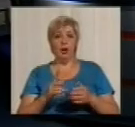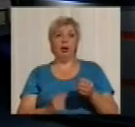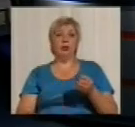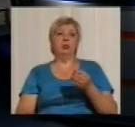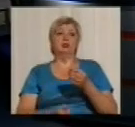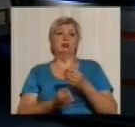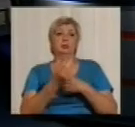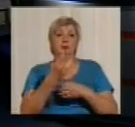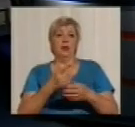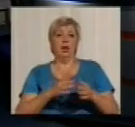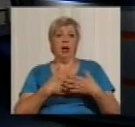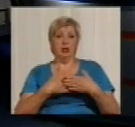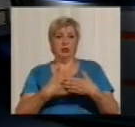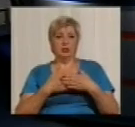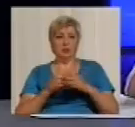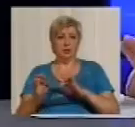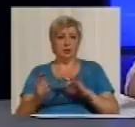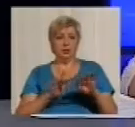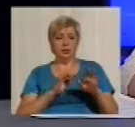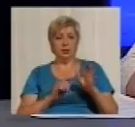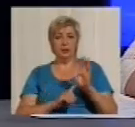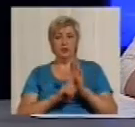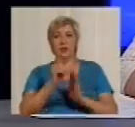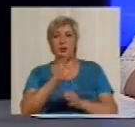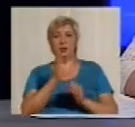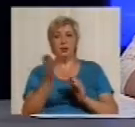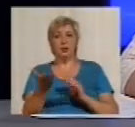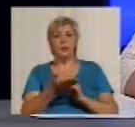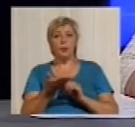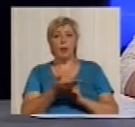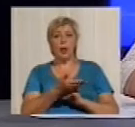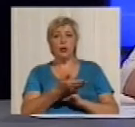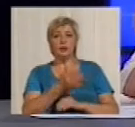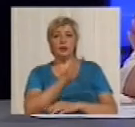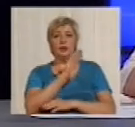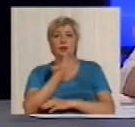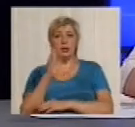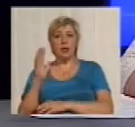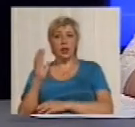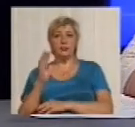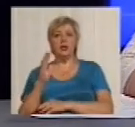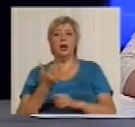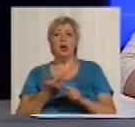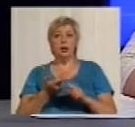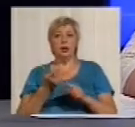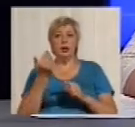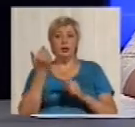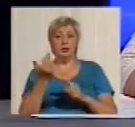цій території таким чином, що почали спилювати дерева. І ви це розцінюєте як